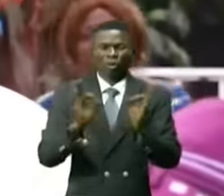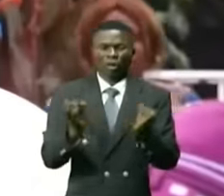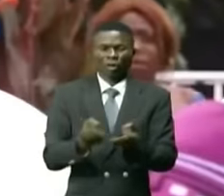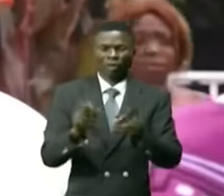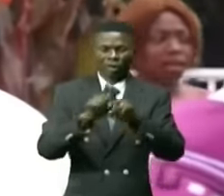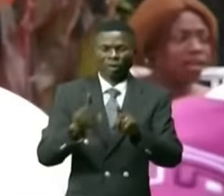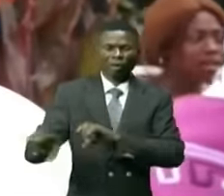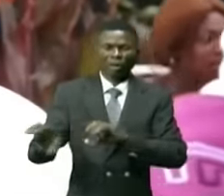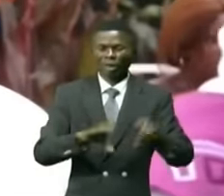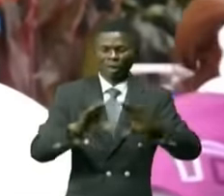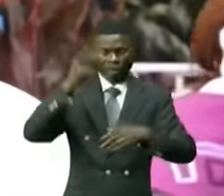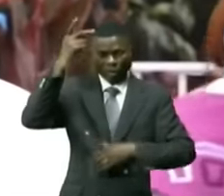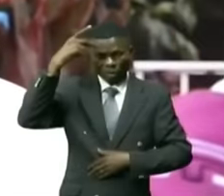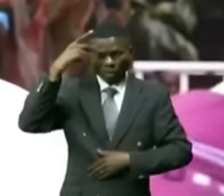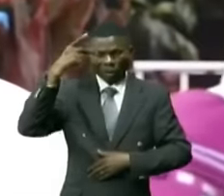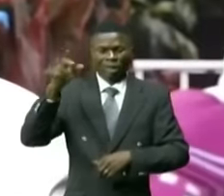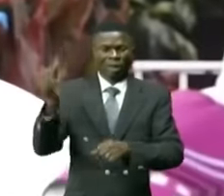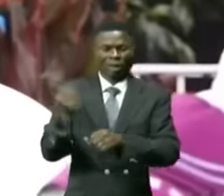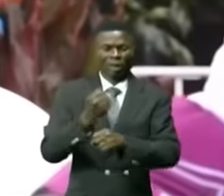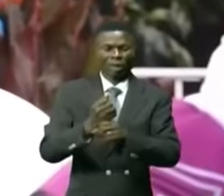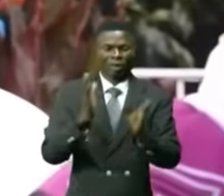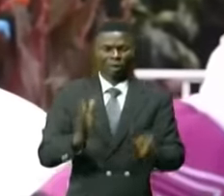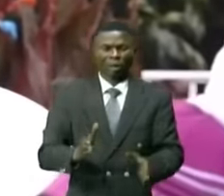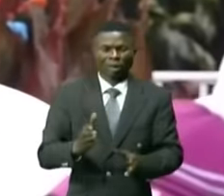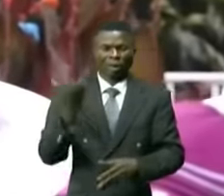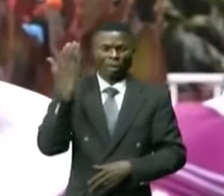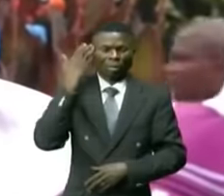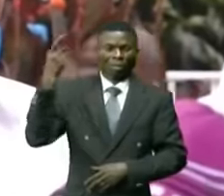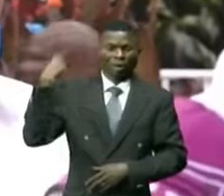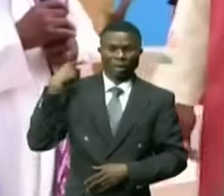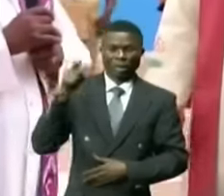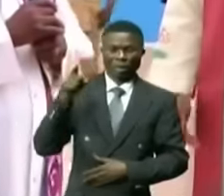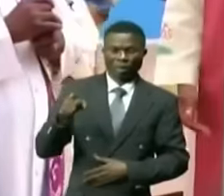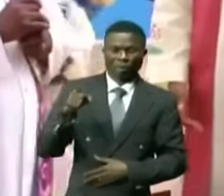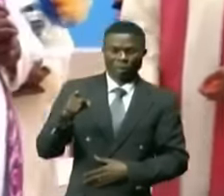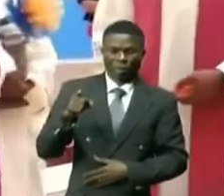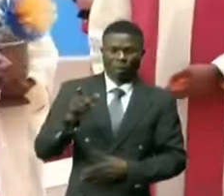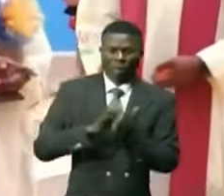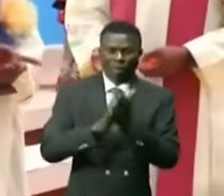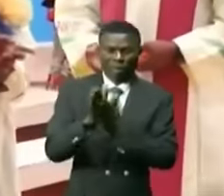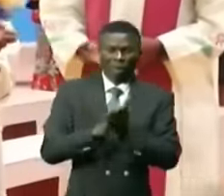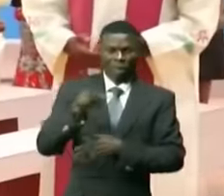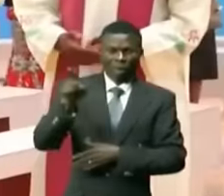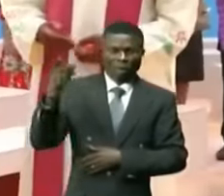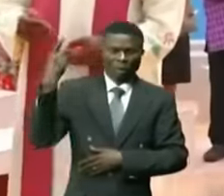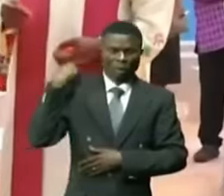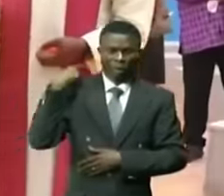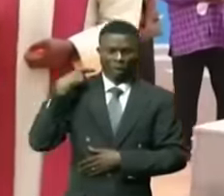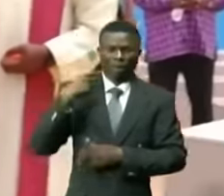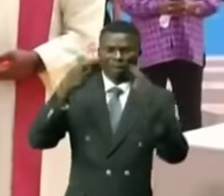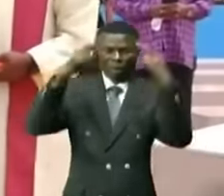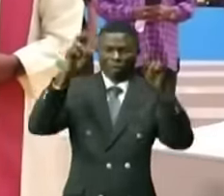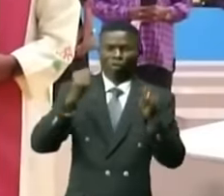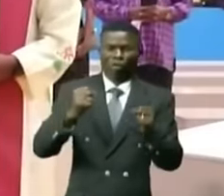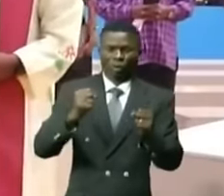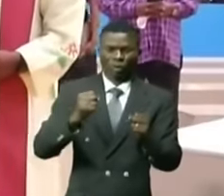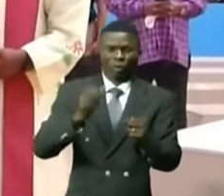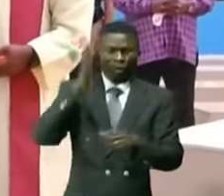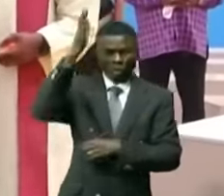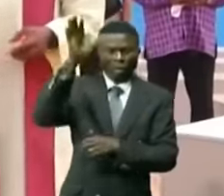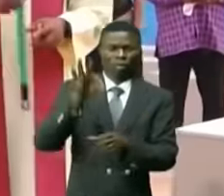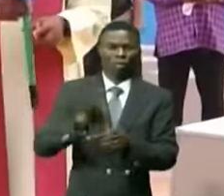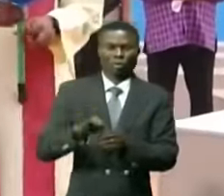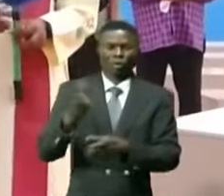que les activités politiques et professionnelles de Godard Motemona en lui souhaitant un franc succès aux prochaines